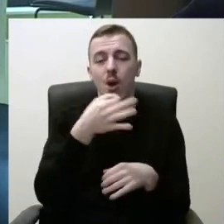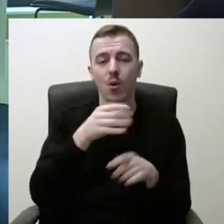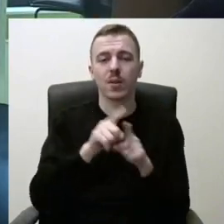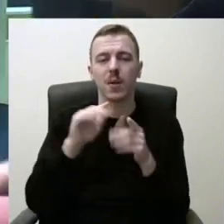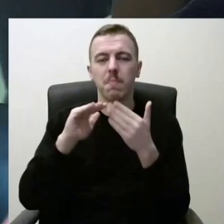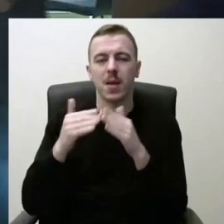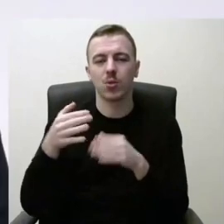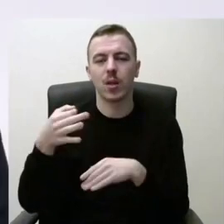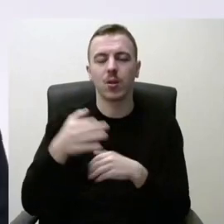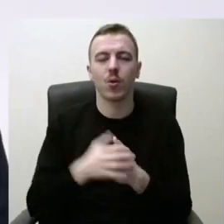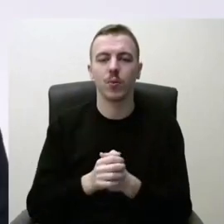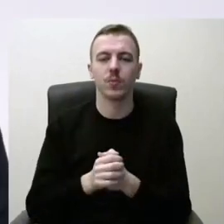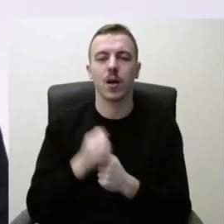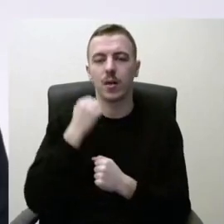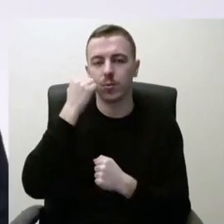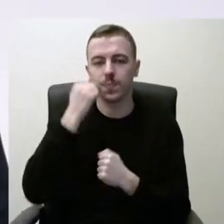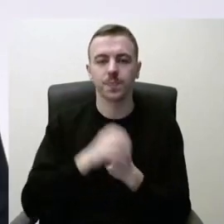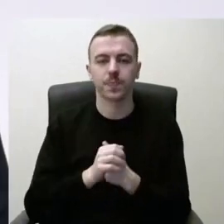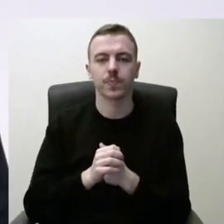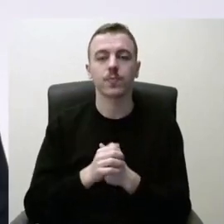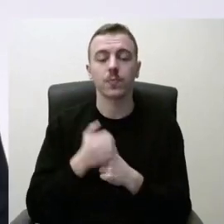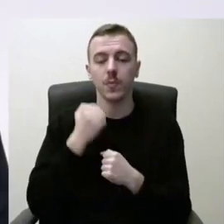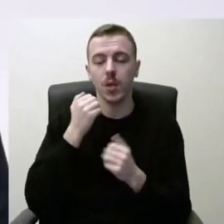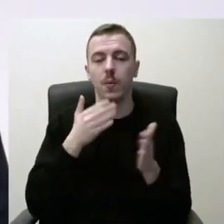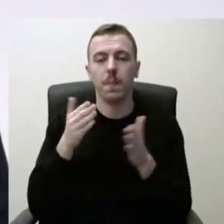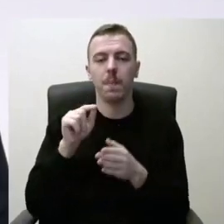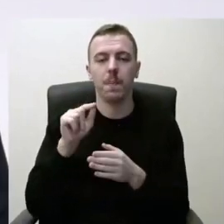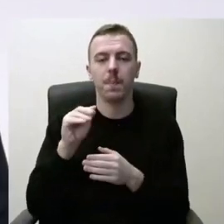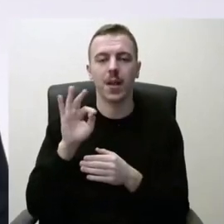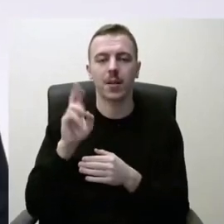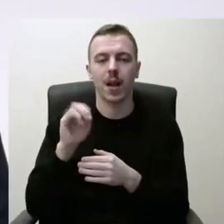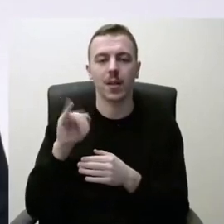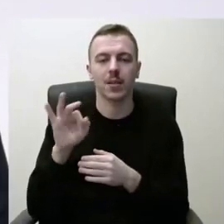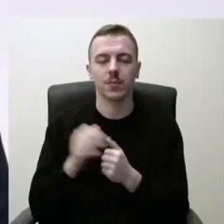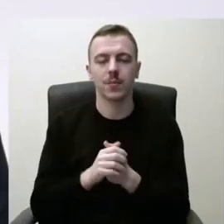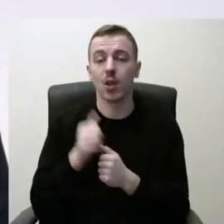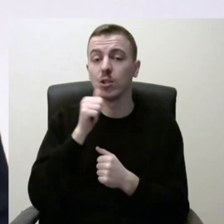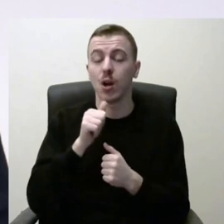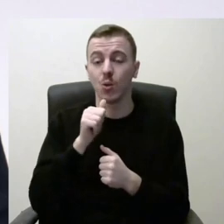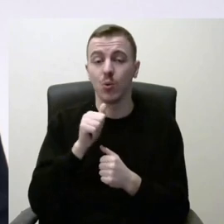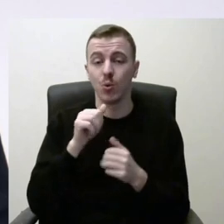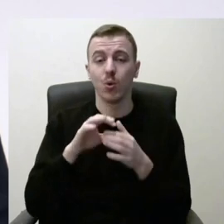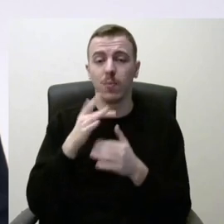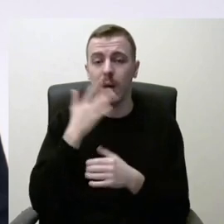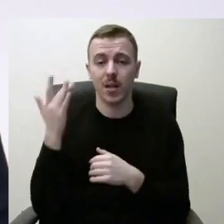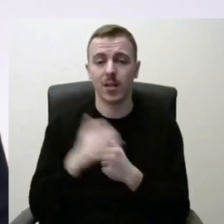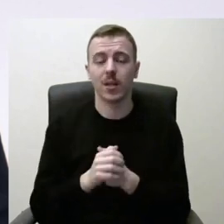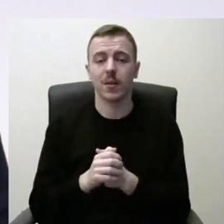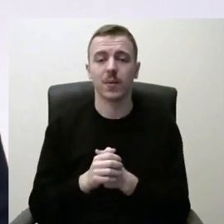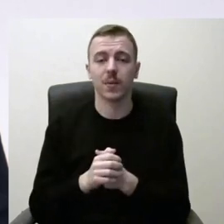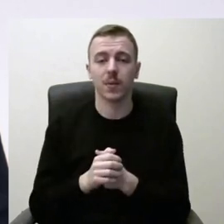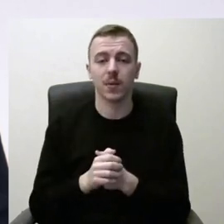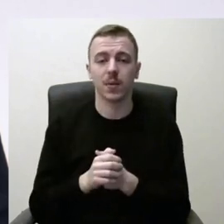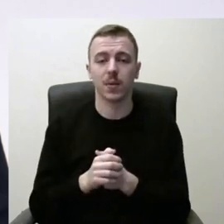teritorijomis. Ačiū. Dėkuoju, ponas Petraitis. Žaliųjų partija, Martinas Petraitis. Kolegos jau paminėjo